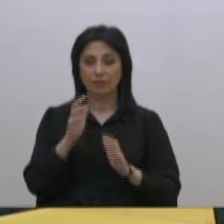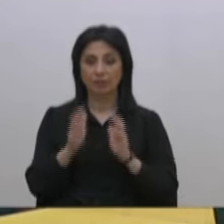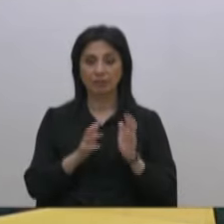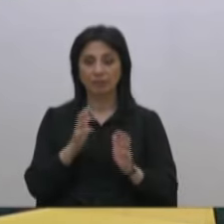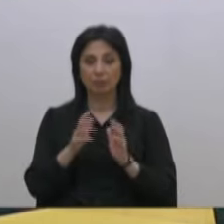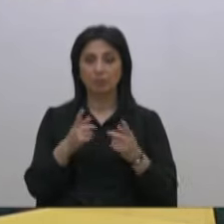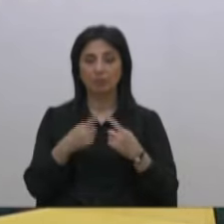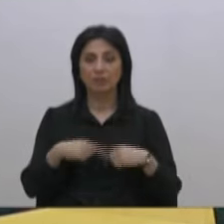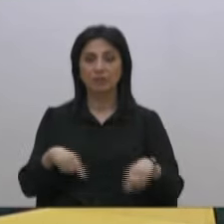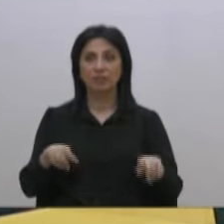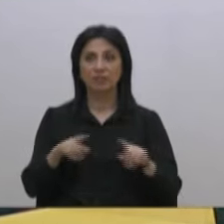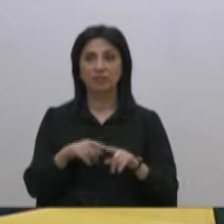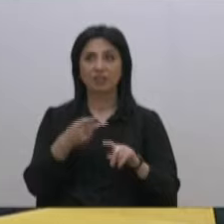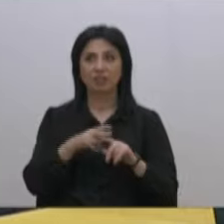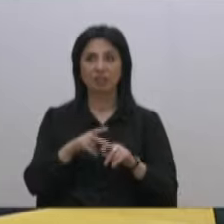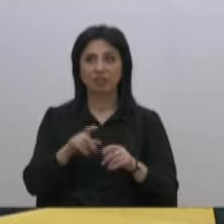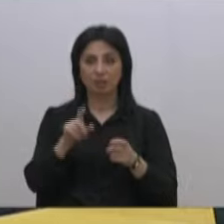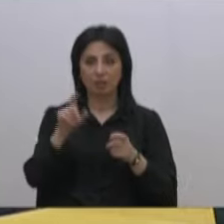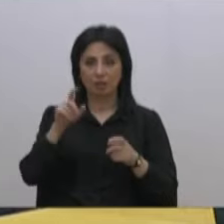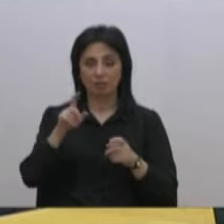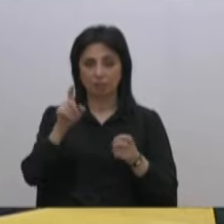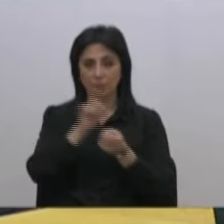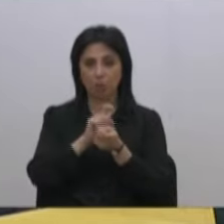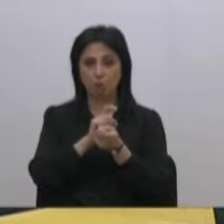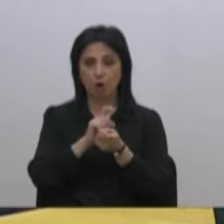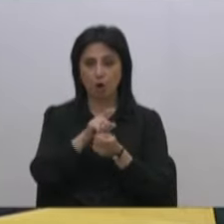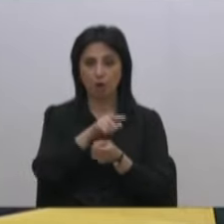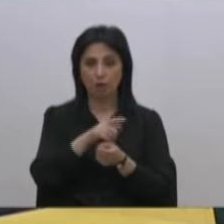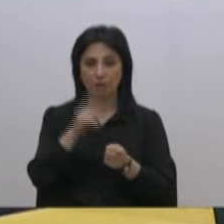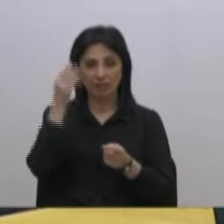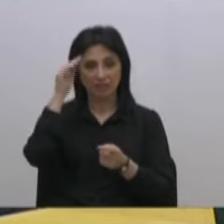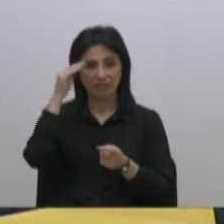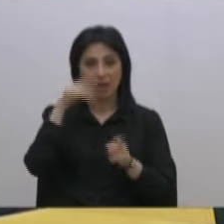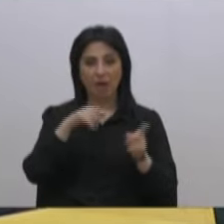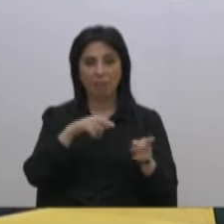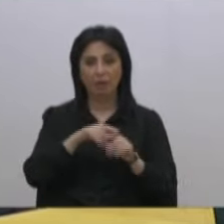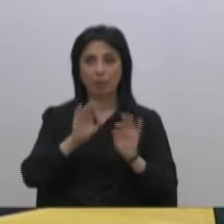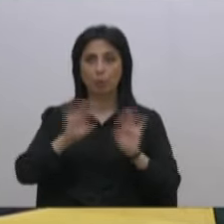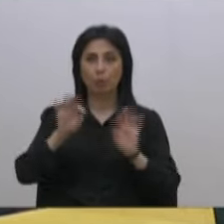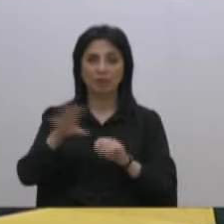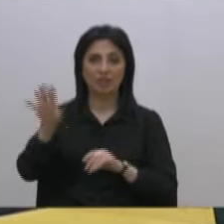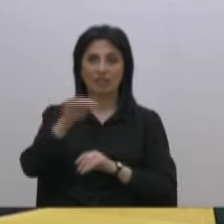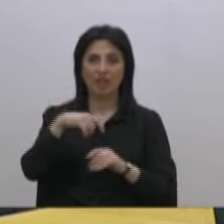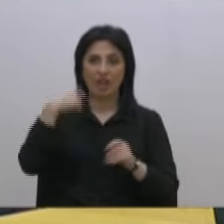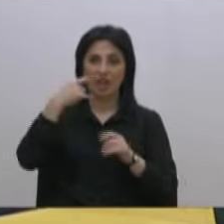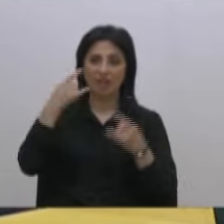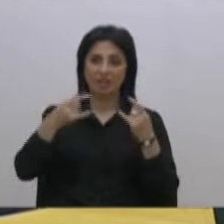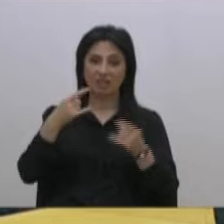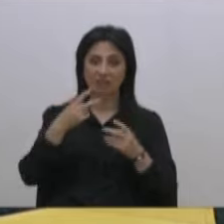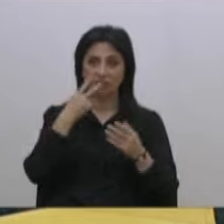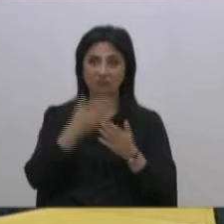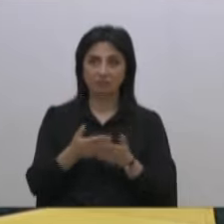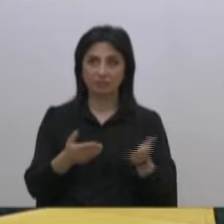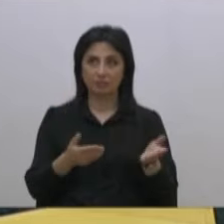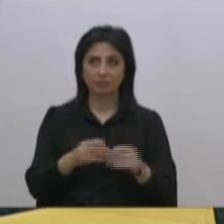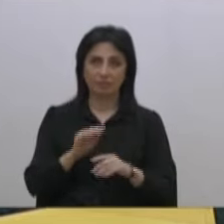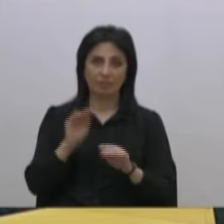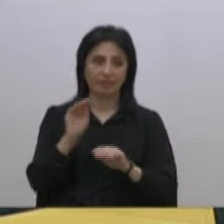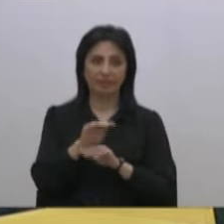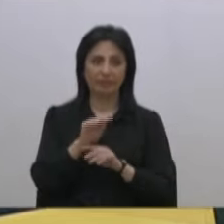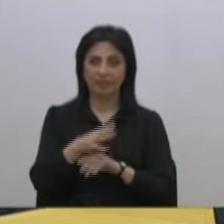საერთაშორისო საზოგადოებას იმ ბოროტის ღაპრის, რომელსაც კოლექტიური ნაციონალური მოძრაობა უყვება მათ ყველა არხით, სადაც ხელი მიუწვდებათ, რომ